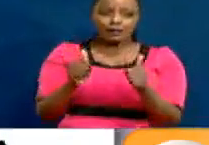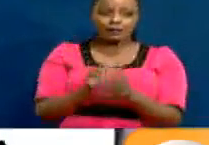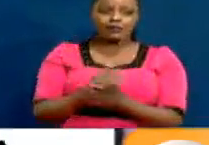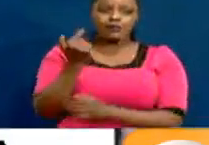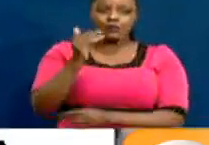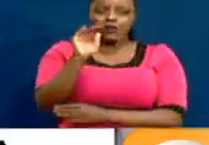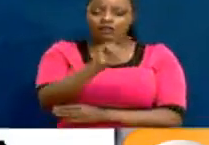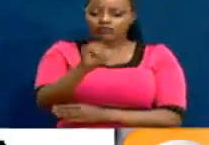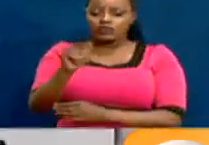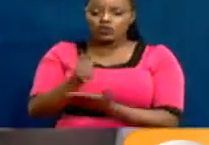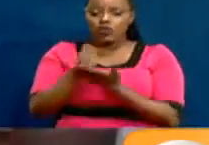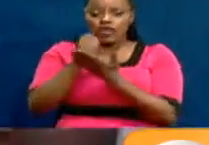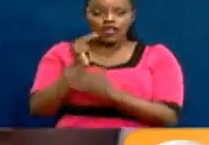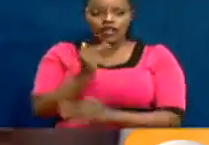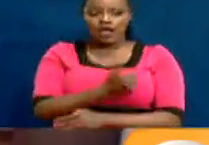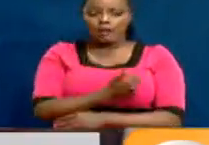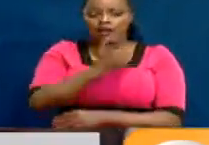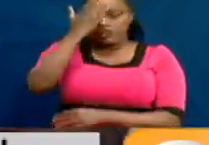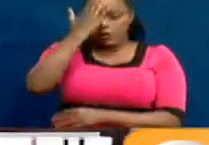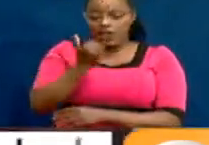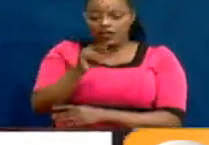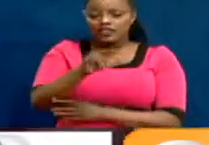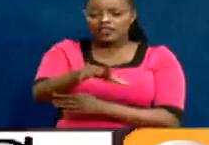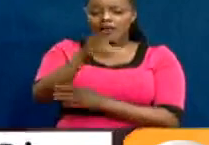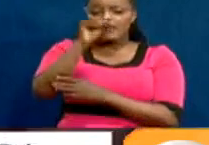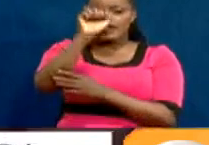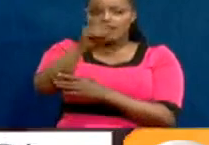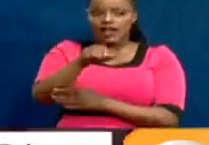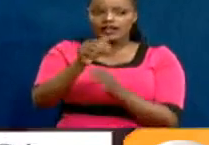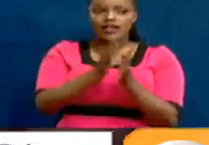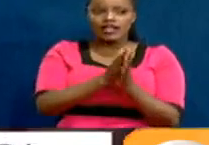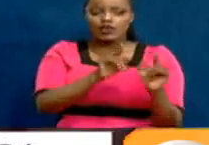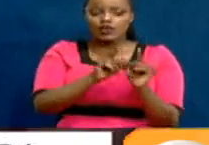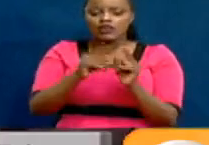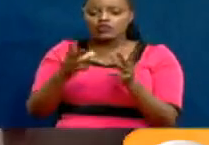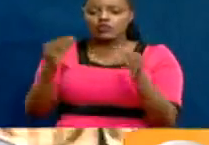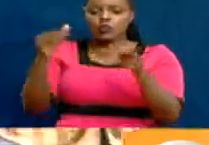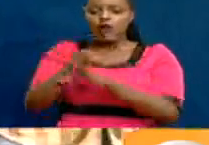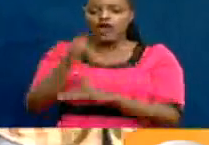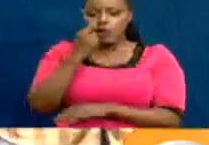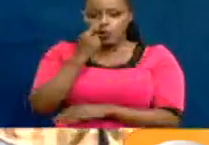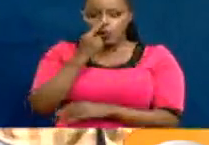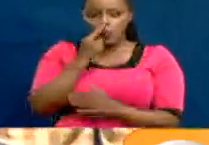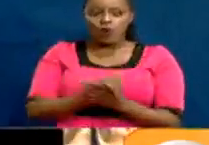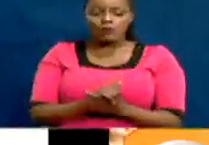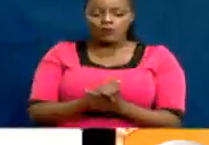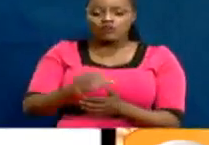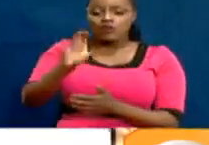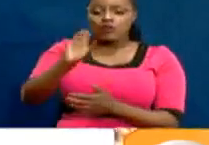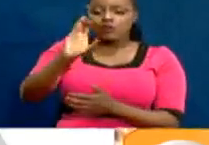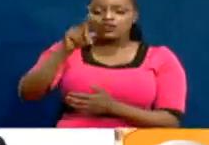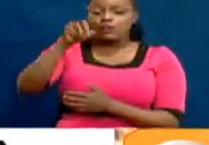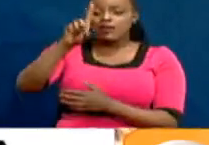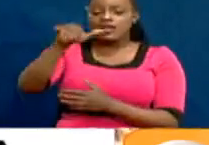tu nyinyi pia mtusaidie ili hiyo itoke, tuende tukamsike nyumbani. Kwa mujibu wa OCPD wa